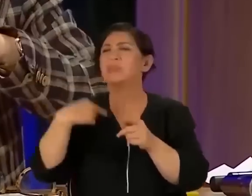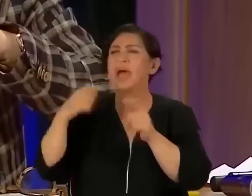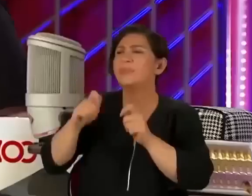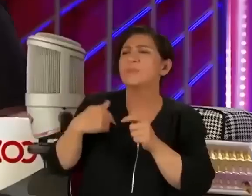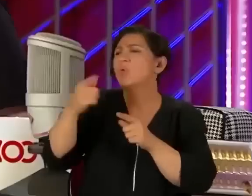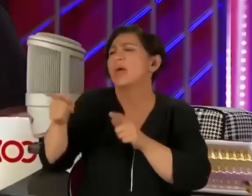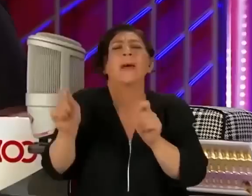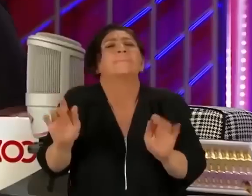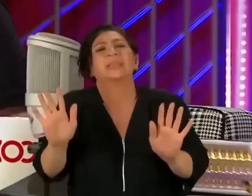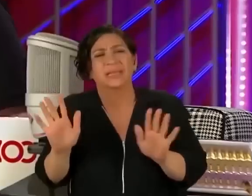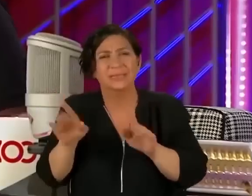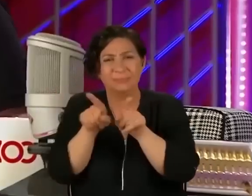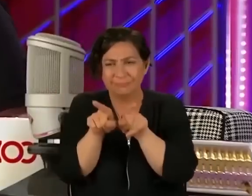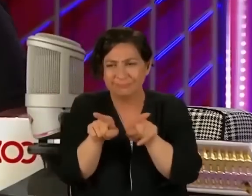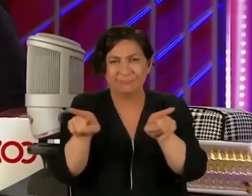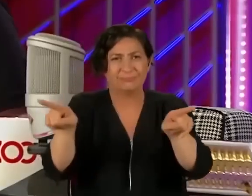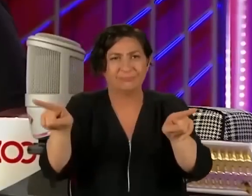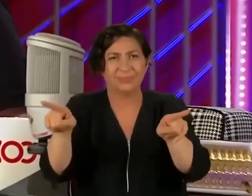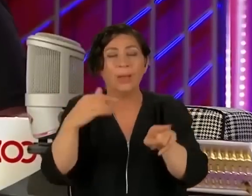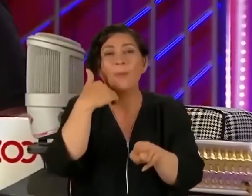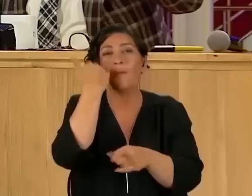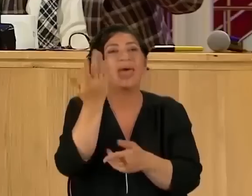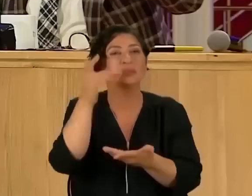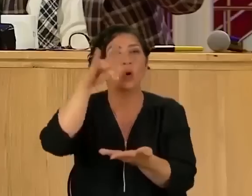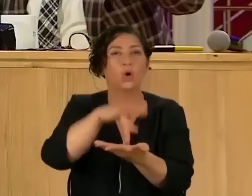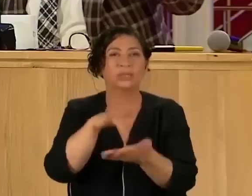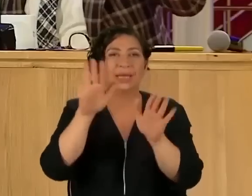onların yaptığını yaptık. Beyazıt ortada kaldı.